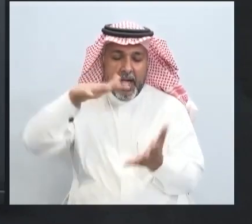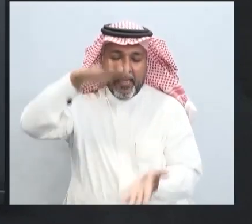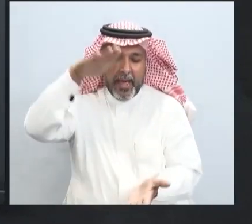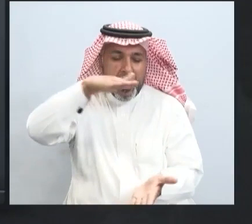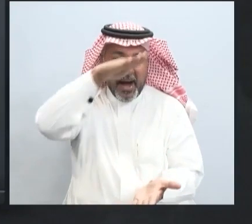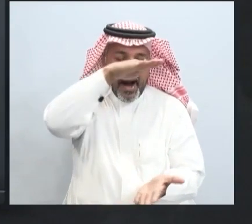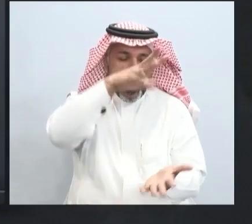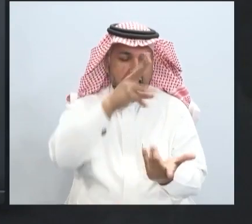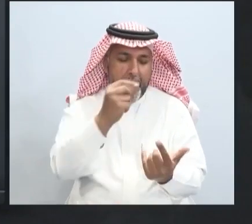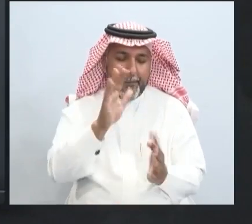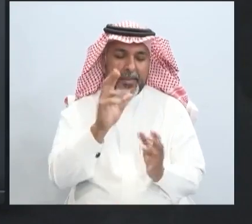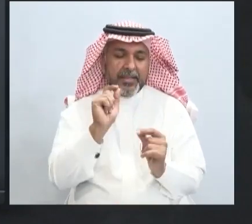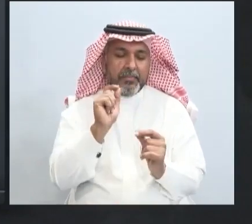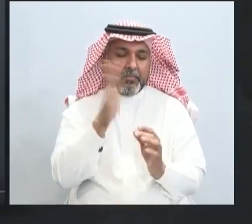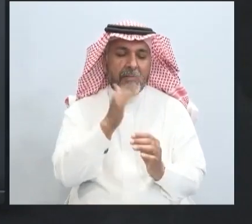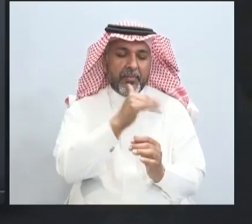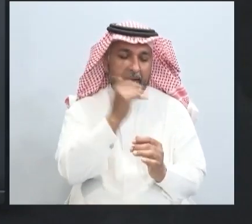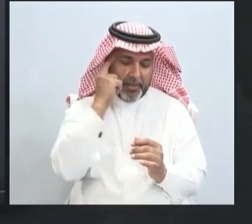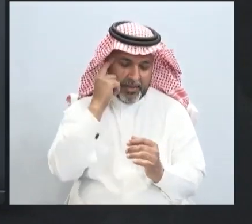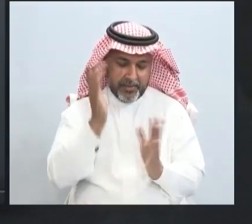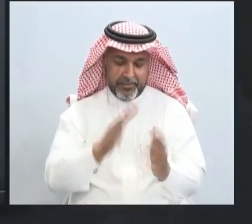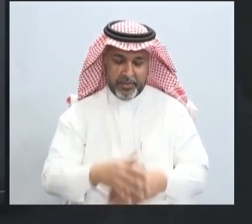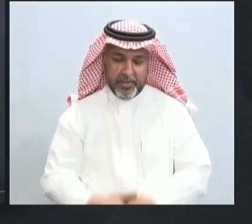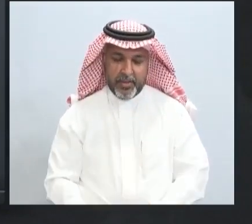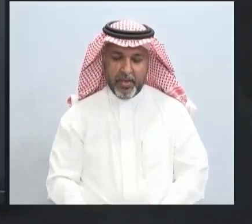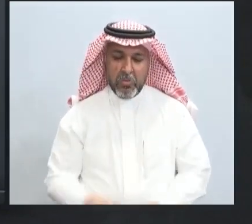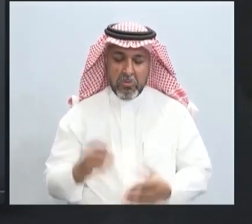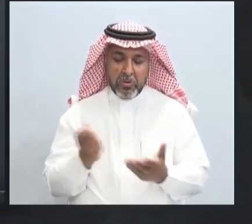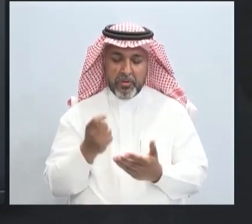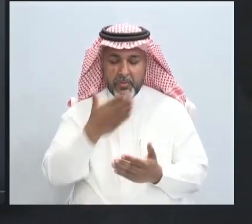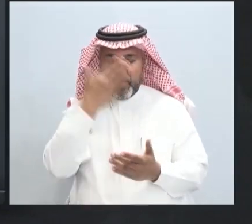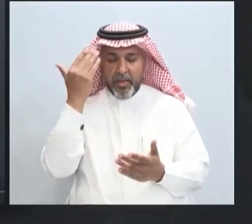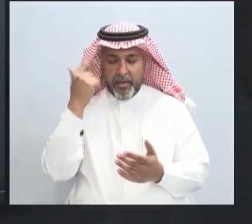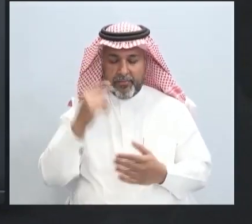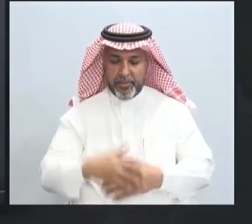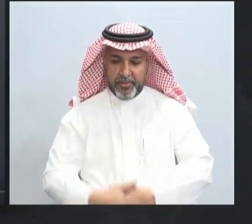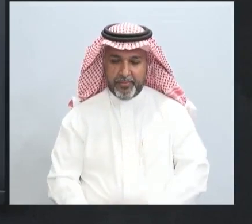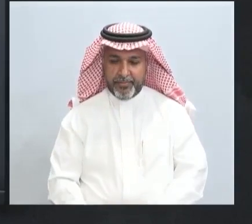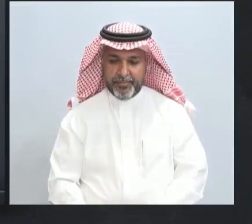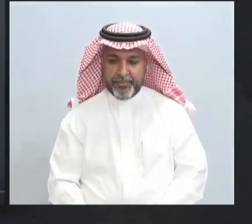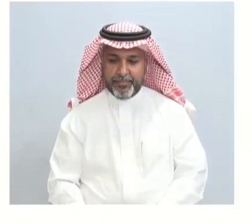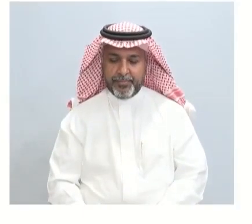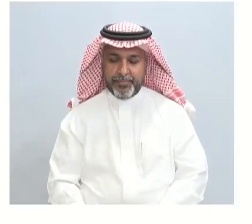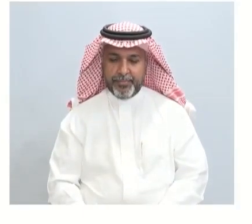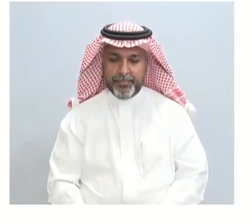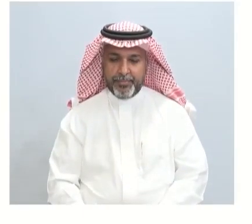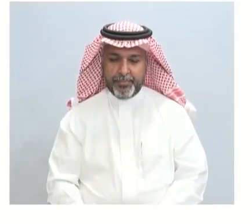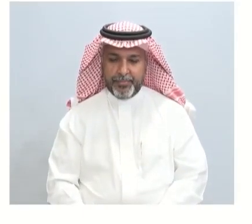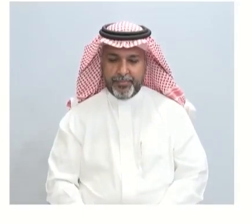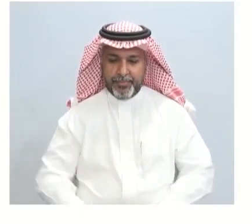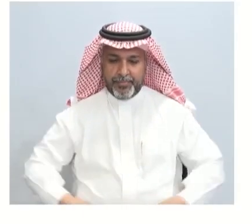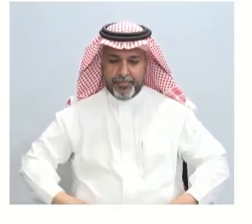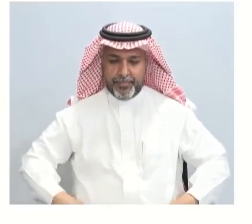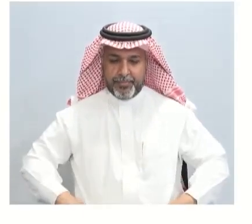ومقلوباتها اللي هي الكوتان فهذا المخطط يعني مهم جدا ان الطالب يكون متصوره في قبل حل المسائل